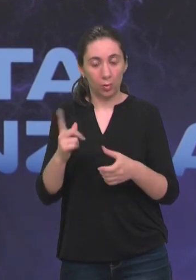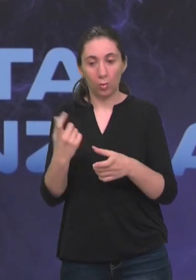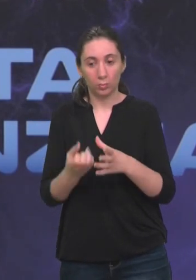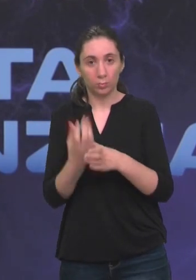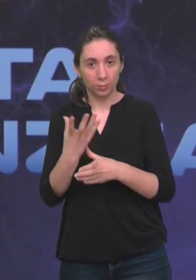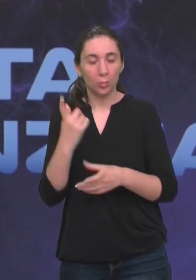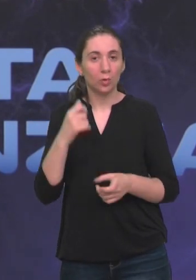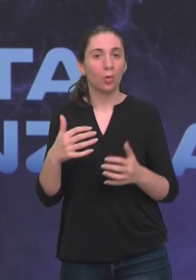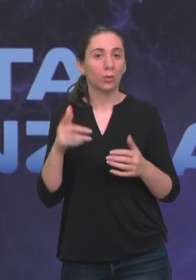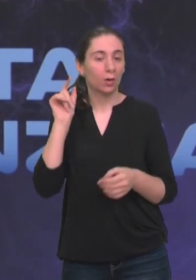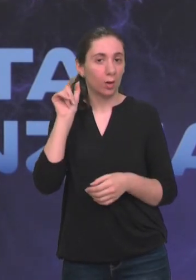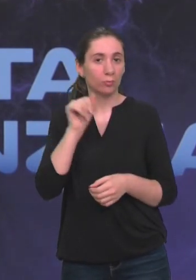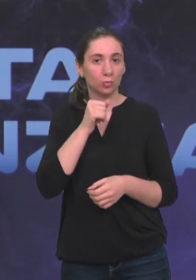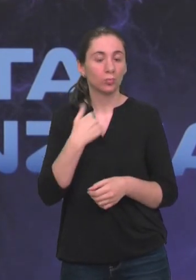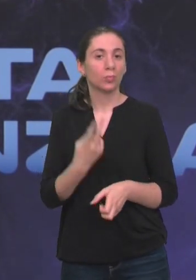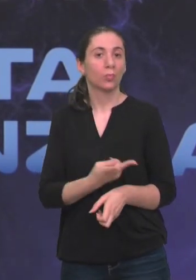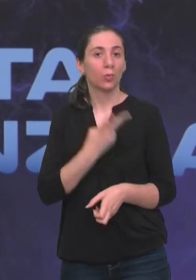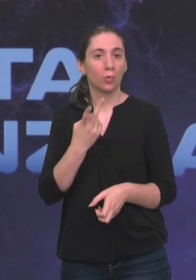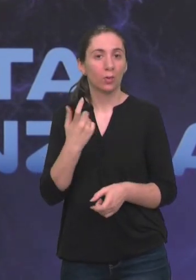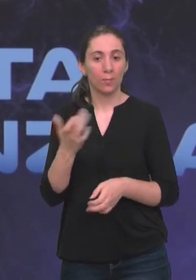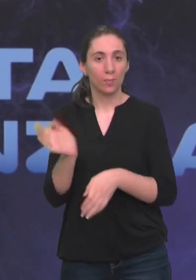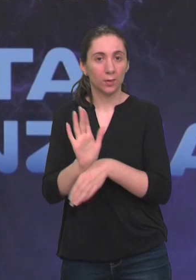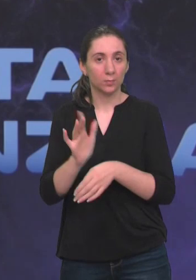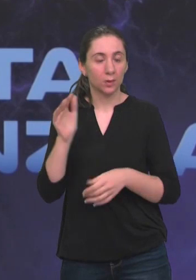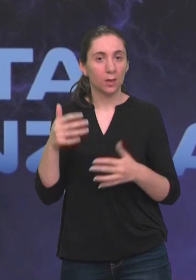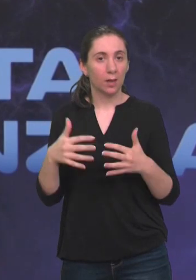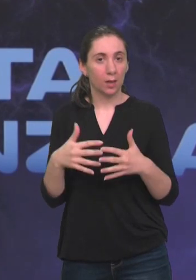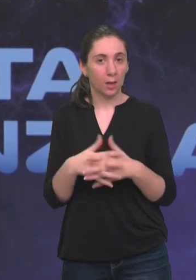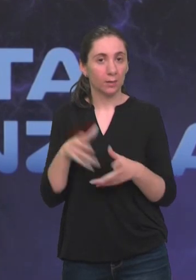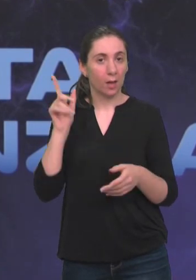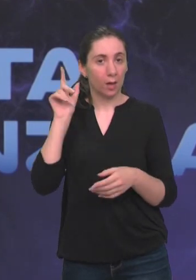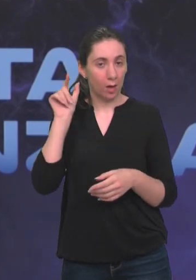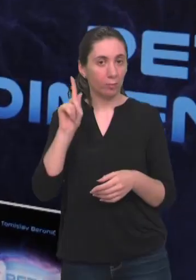županije možemo biti ponosni što evo predstavnici grada Karlovca i Karlovačke